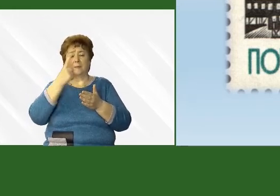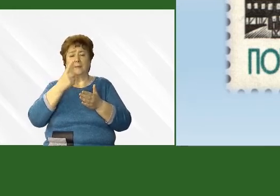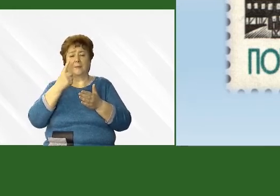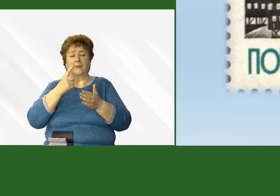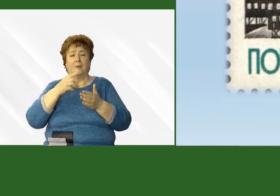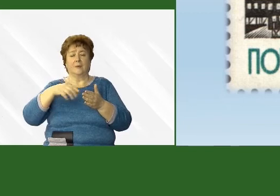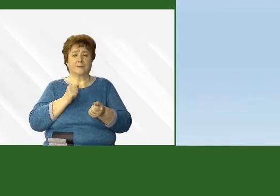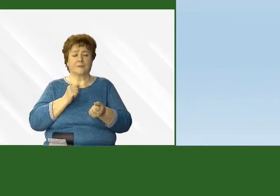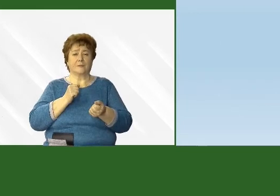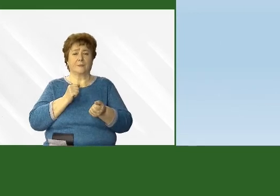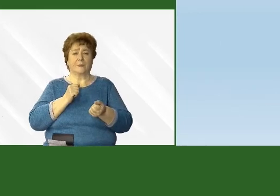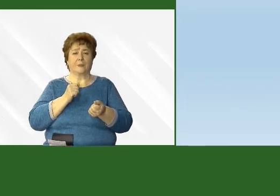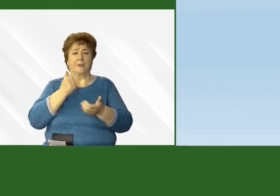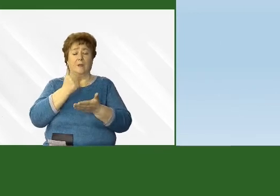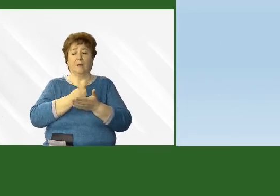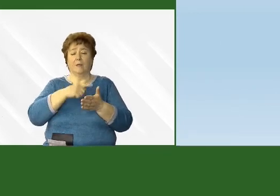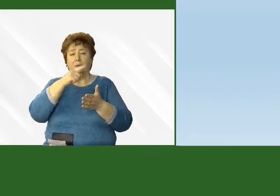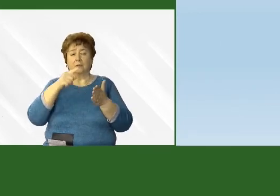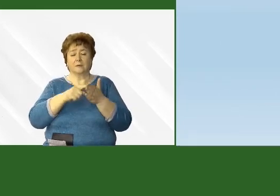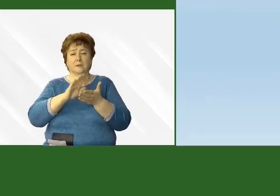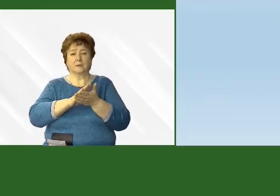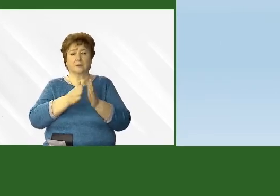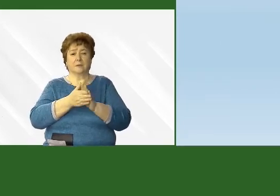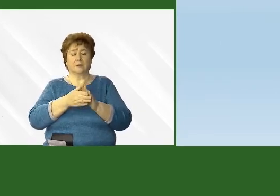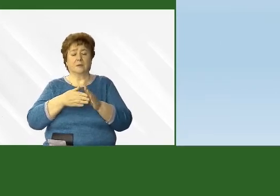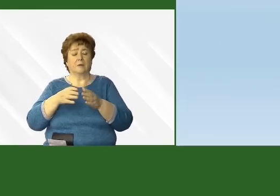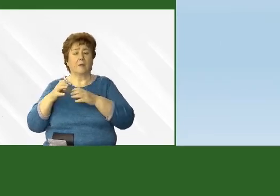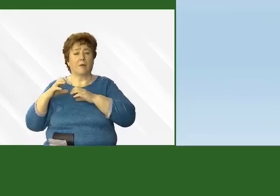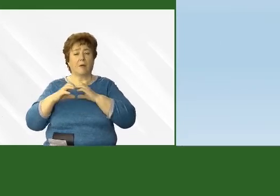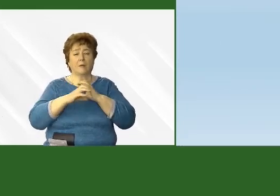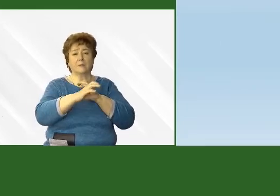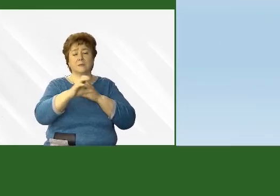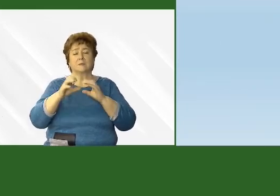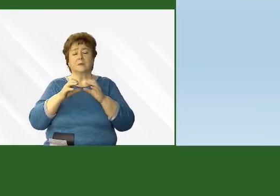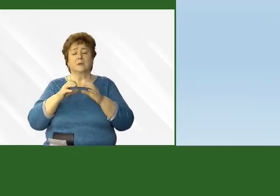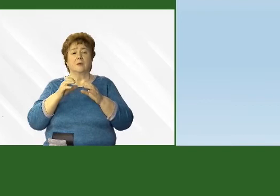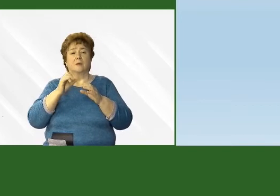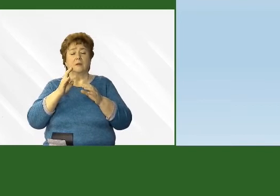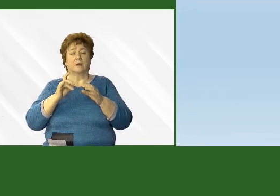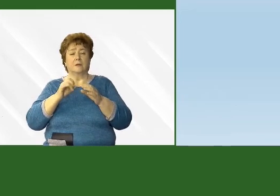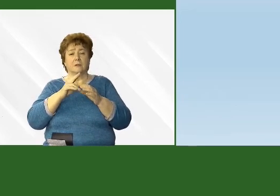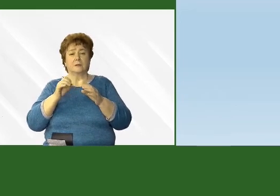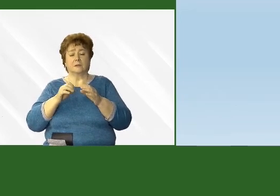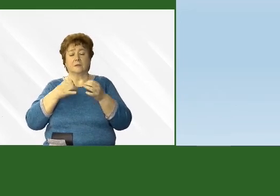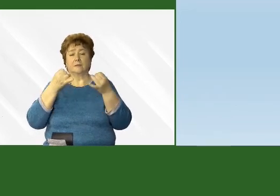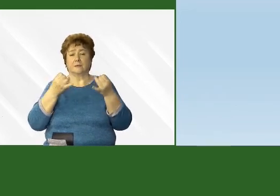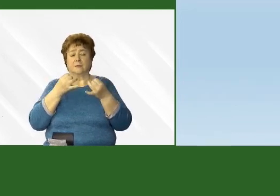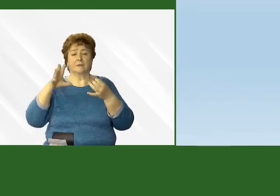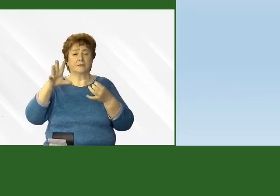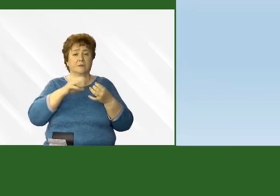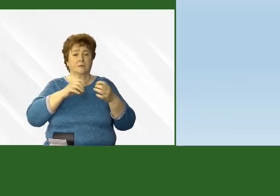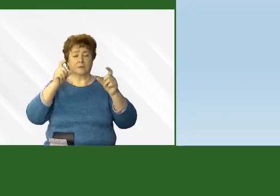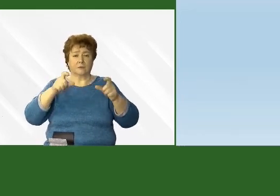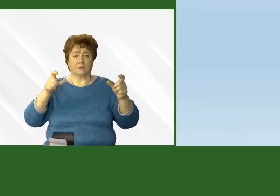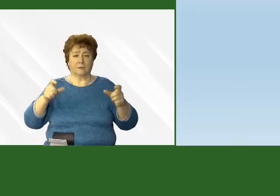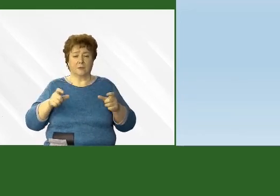первоначальными участниками. Главная цель договора – обеспечить использование Антарктики в интересах всего